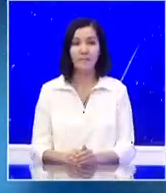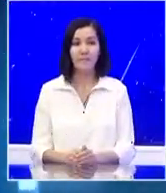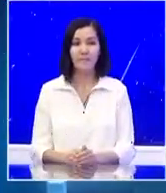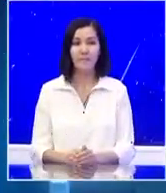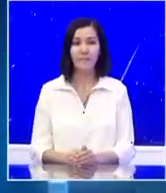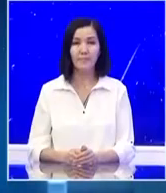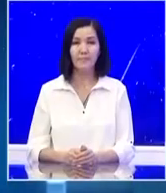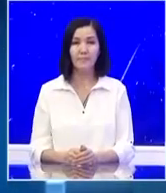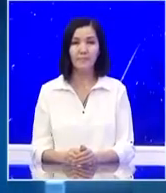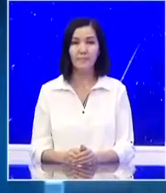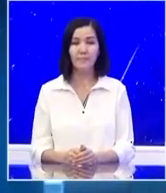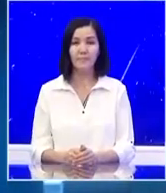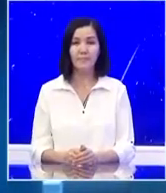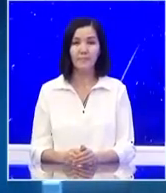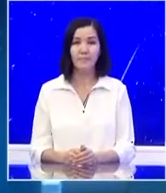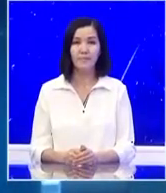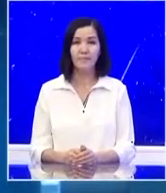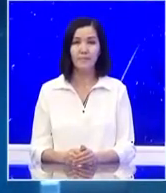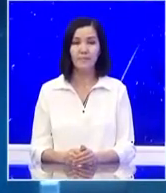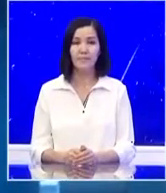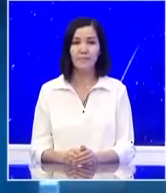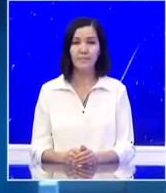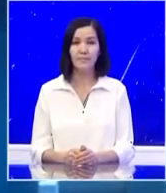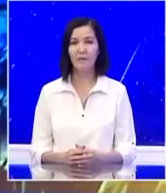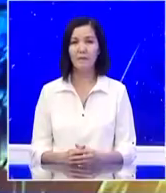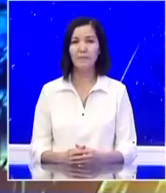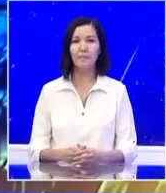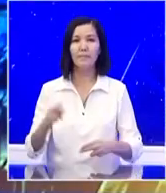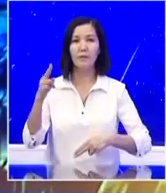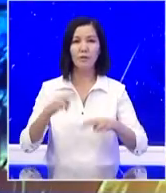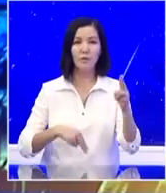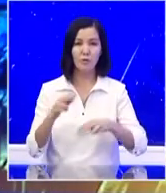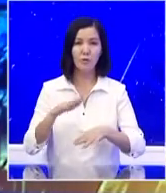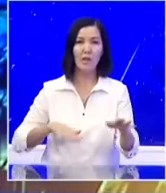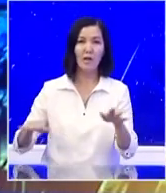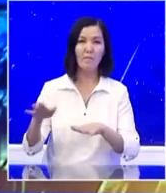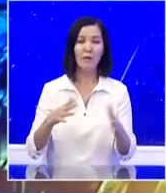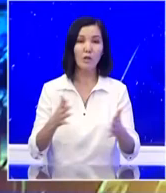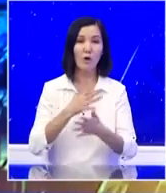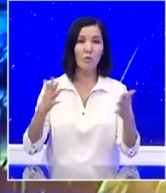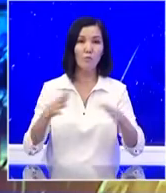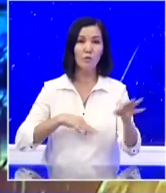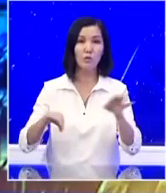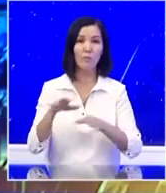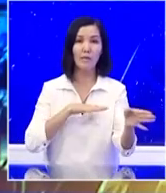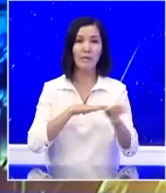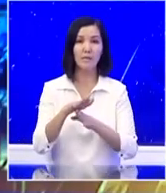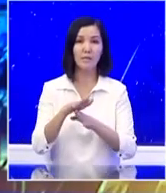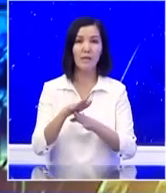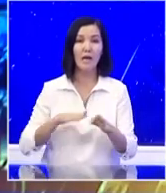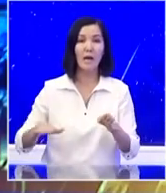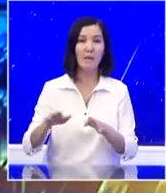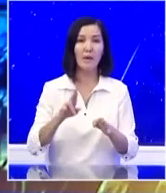Қамжат Мұхамеджан, Абзал Нүсіп, Жетісу арнасы, Талдықорған. Арна индустриалды аймағында ауқымды жобалар іске асады. Ол